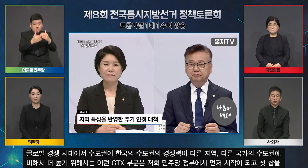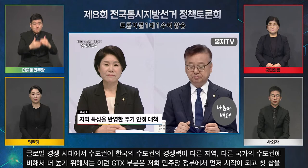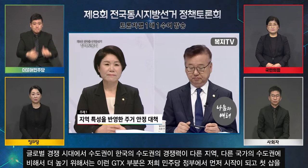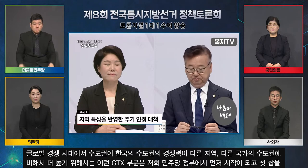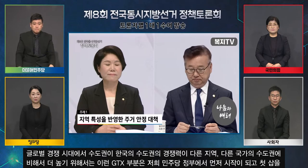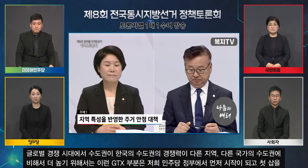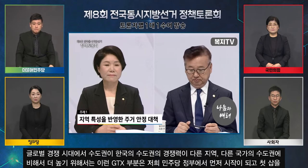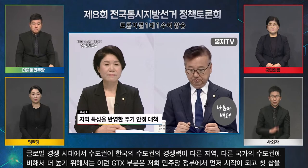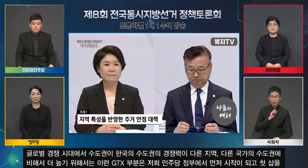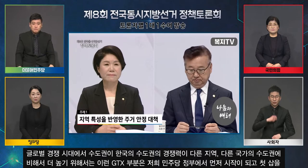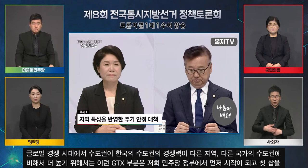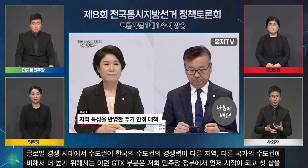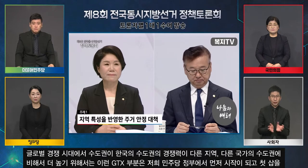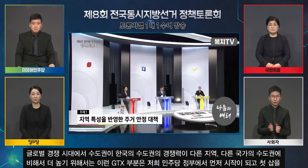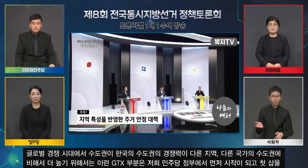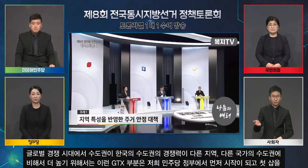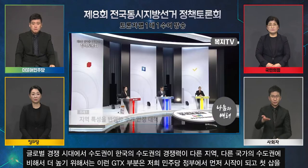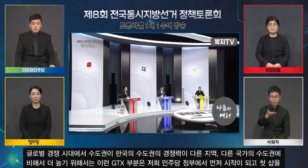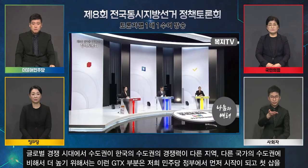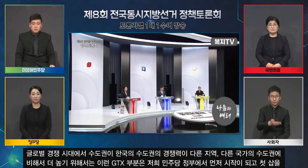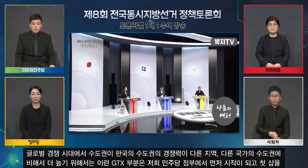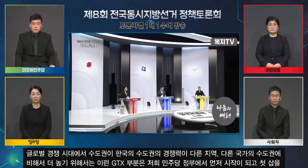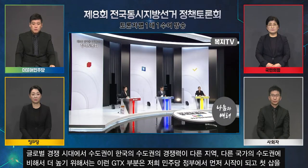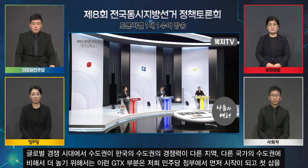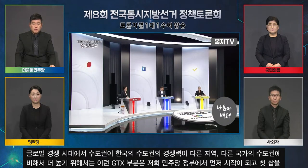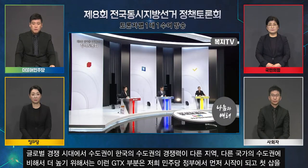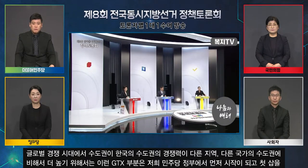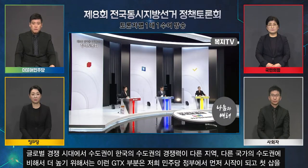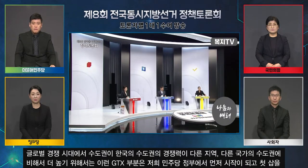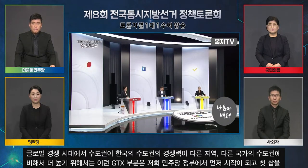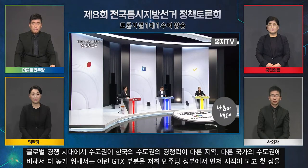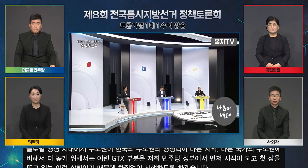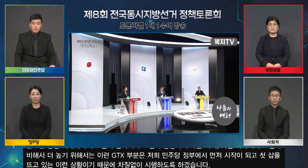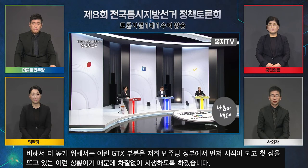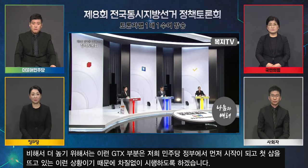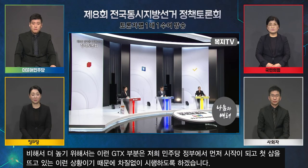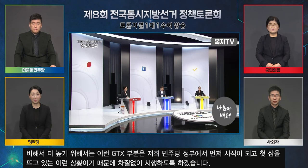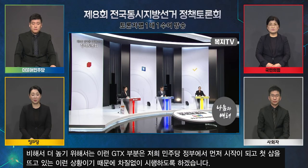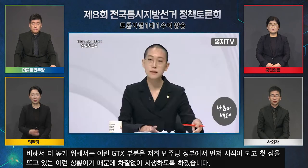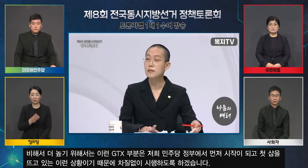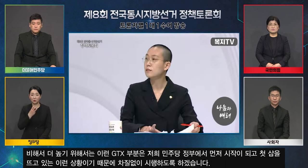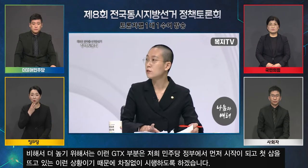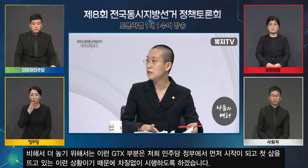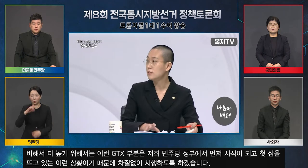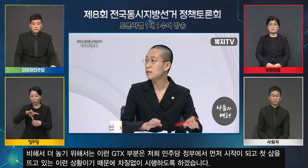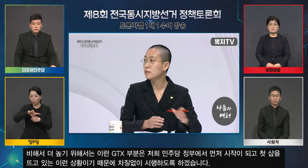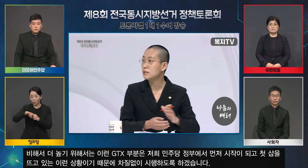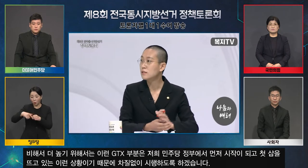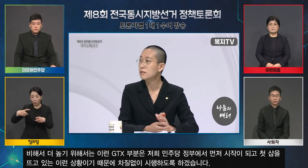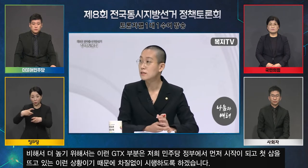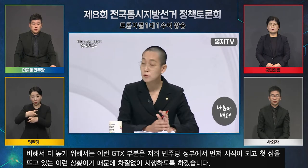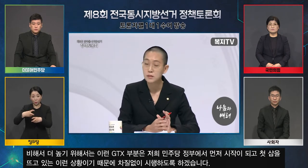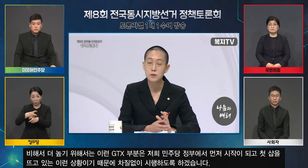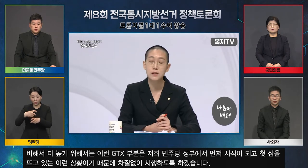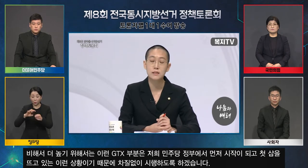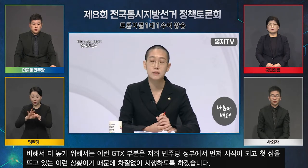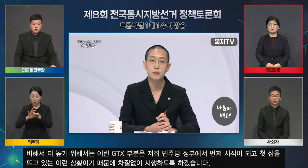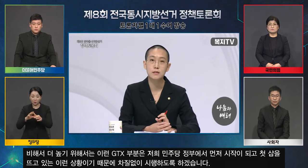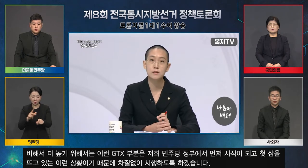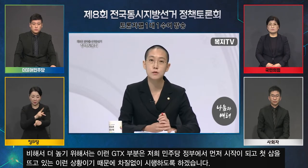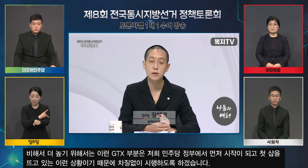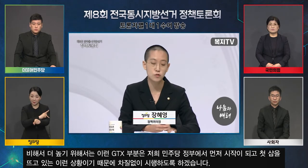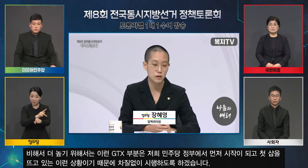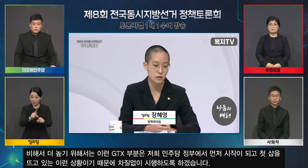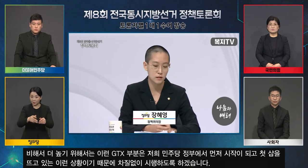네, 정의당 장혜영 정책위원장 발언하시겠습니다. 네, 수도권의 교통망을 더 GTX 설치와